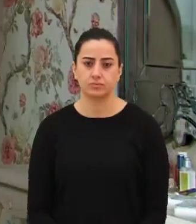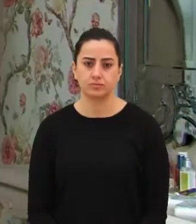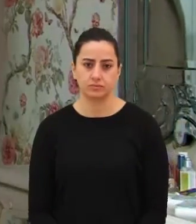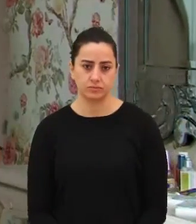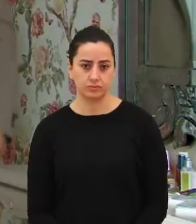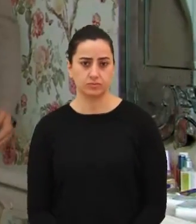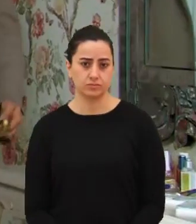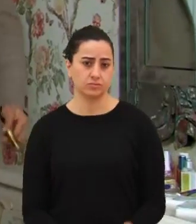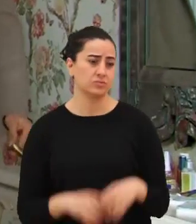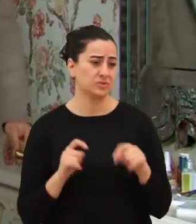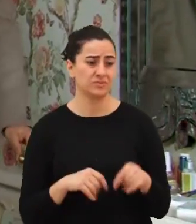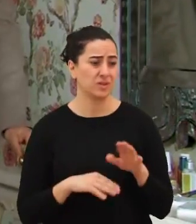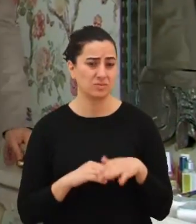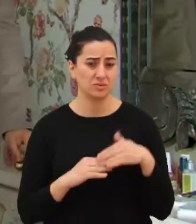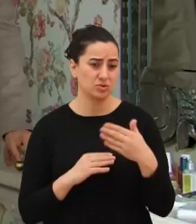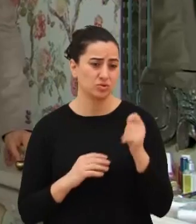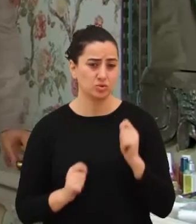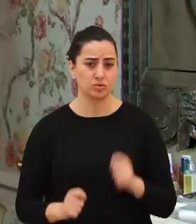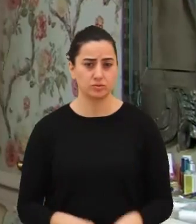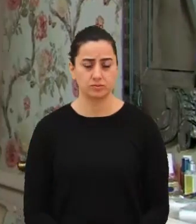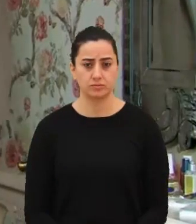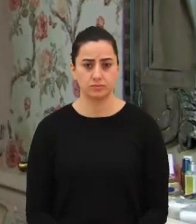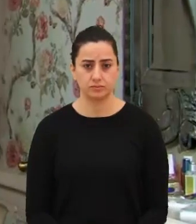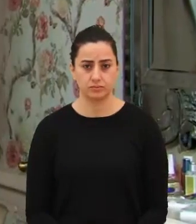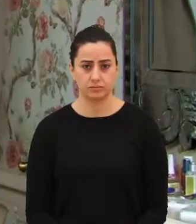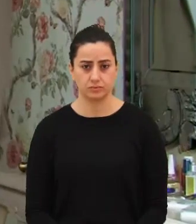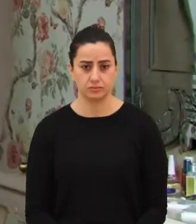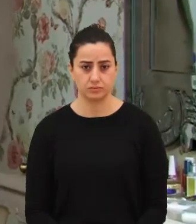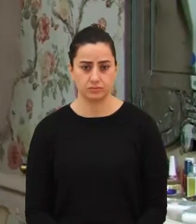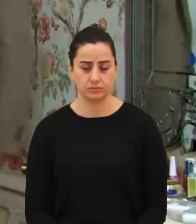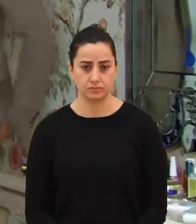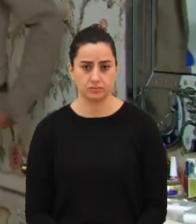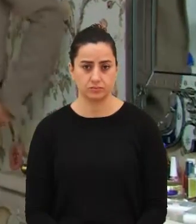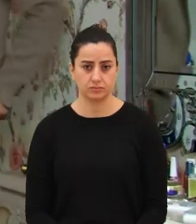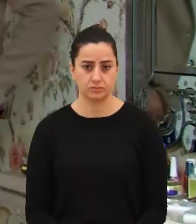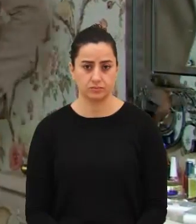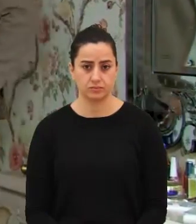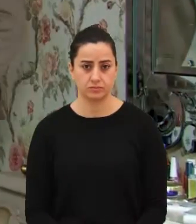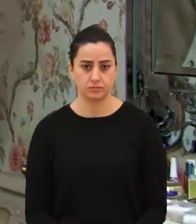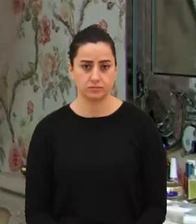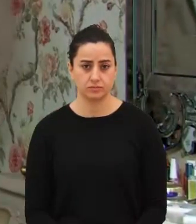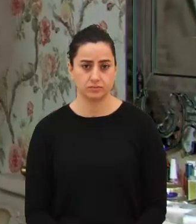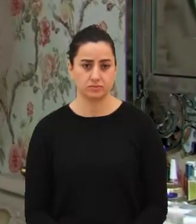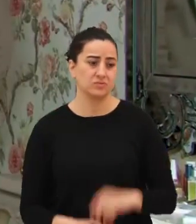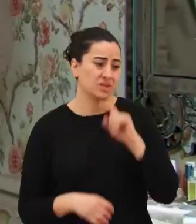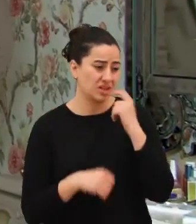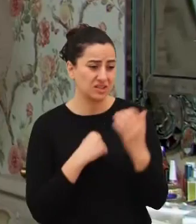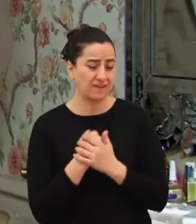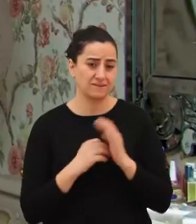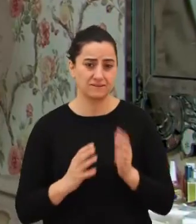Ay, nasıl çıkacağız buradan Ramin? Ramin çok gücendi. Bilmem der gibi omuz silkiyor. Dayım bizi yakalayacak Ramin.